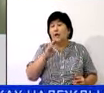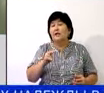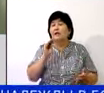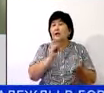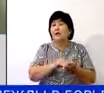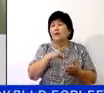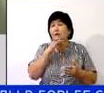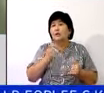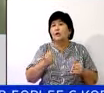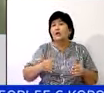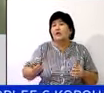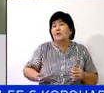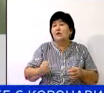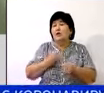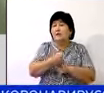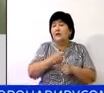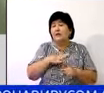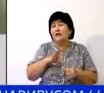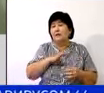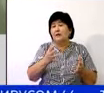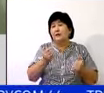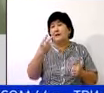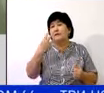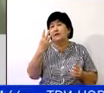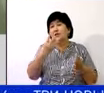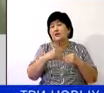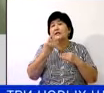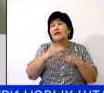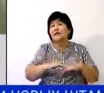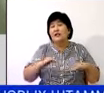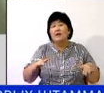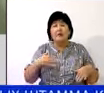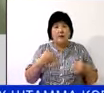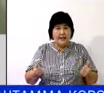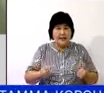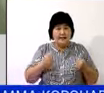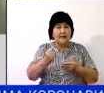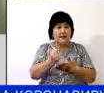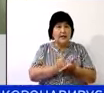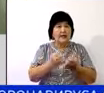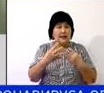отмечен всплеск бытового насилия. Нами были приняты 24 семьи с детьми. Мы стремимся